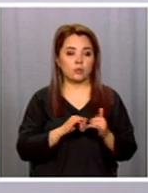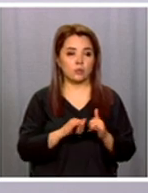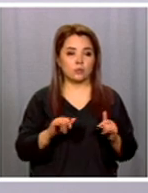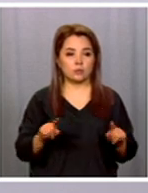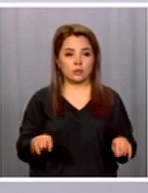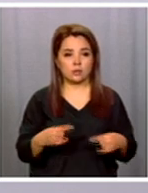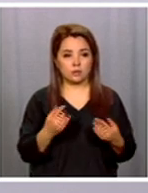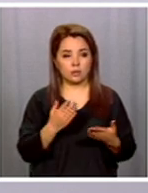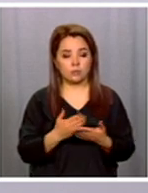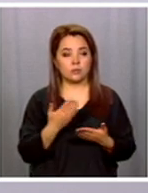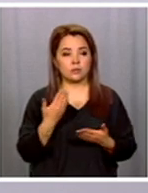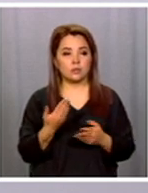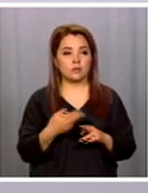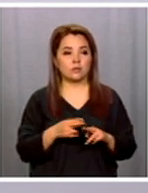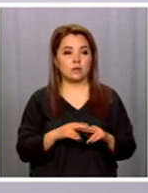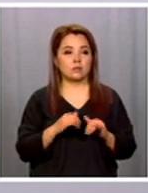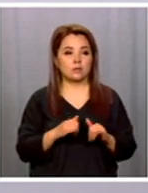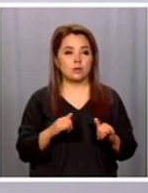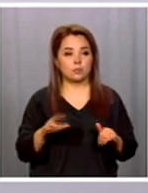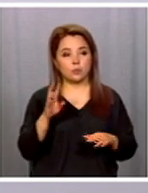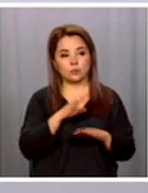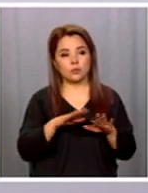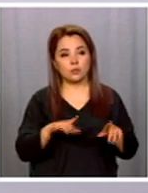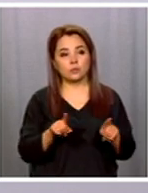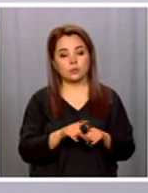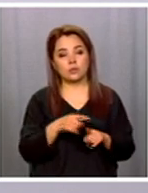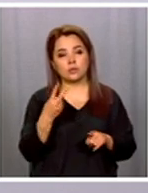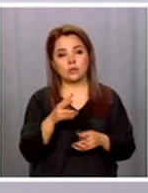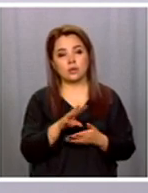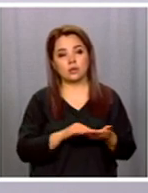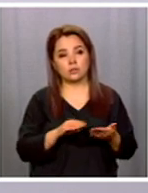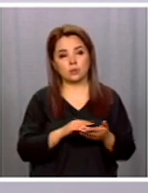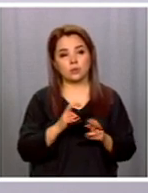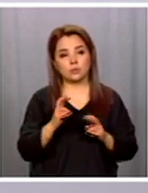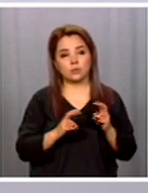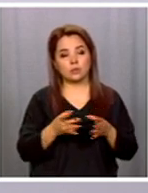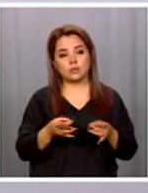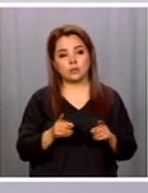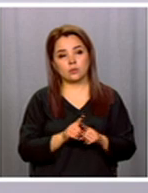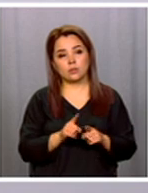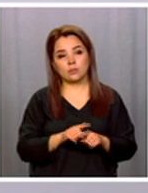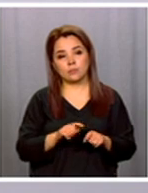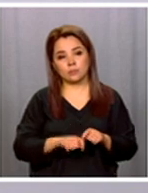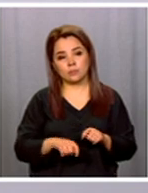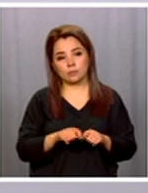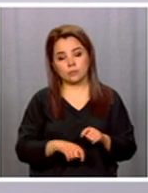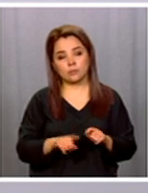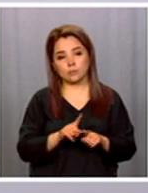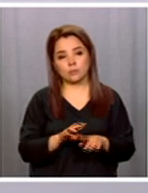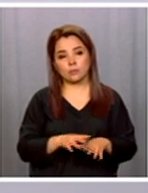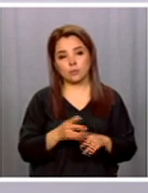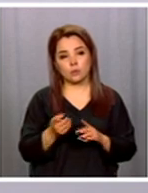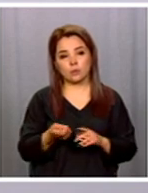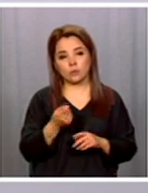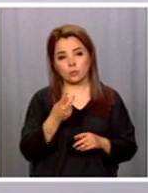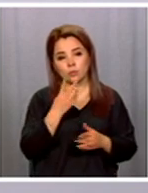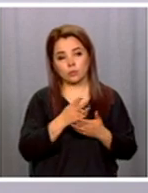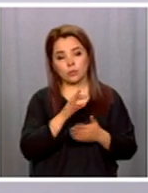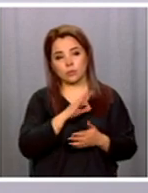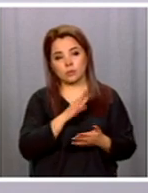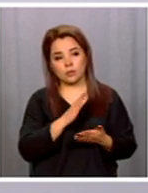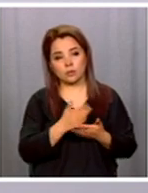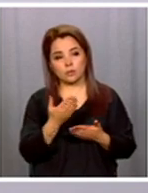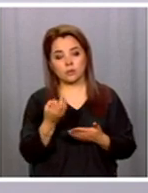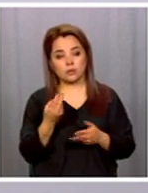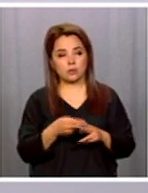ал дамушы елдерде екінші қайтара өңделетін шикізат салыстырмалы түрде өте аз қолданылады. Және тағы